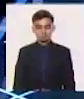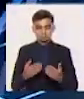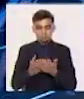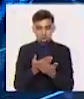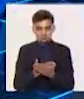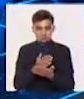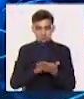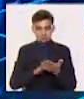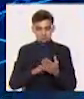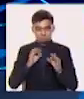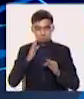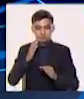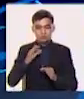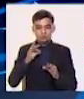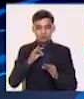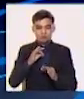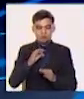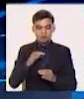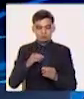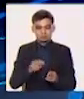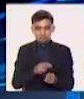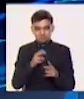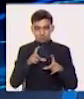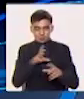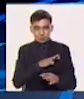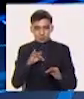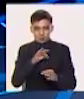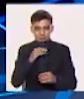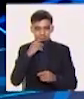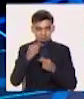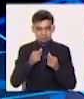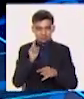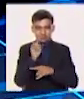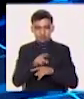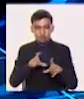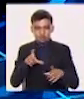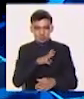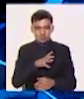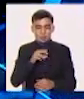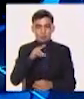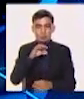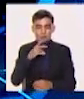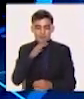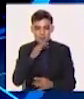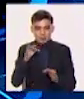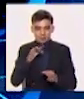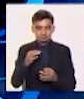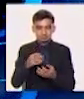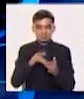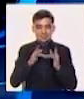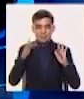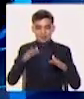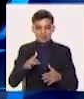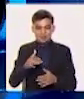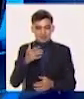Информбюро в эфире. Продолжаем выпуск. Мошенники наживаются на пандемии. Аферисты быстро сориентировались и активно предлагают в сети